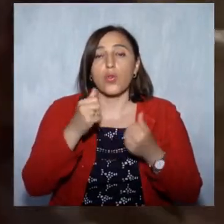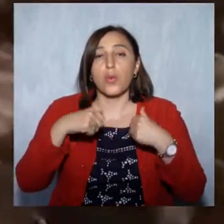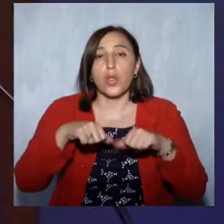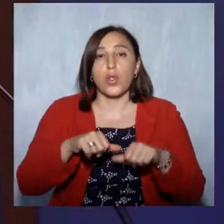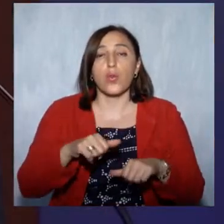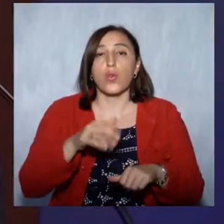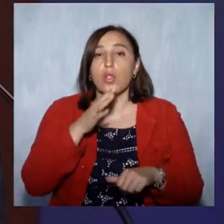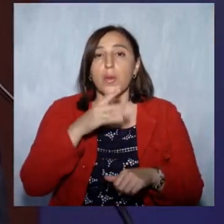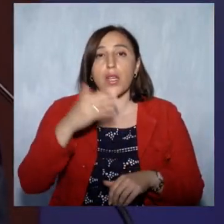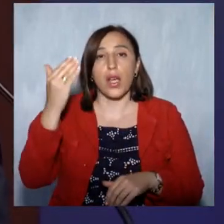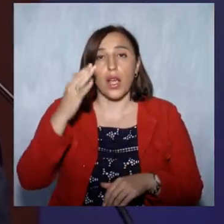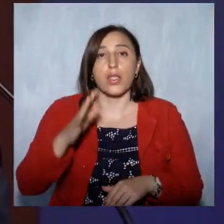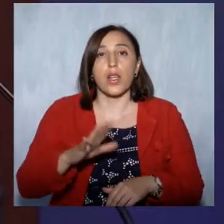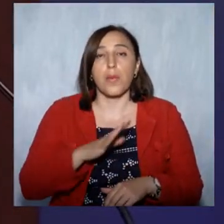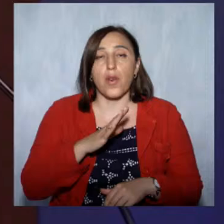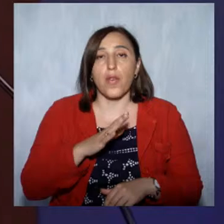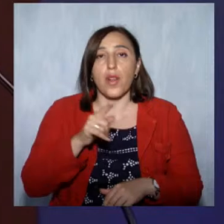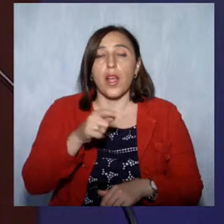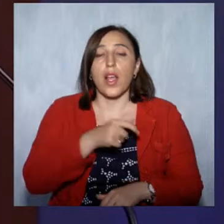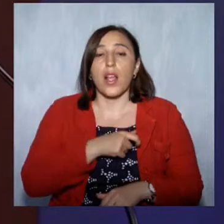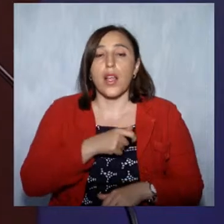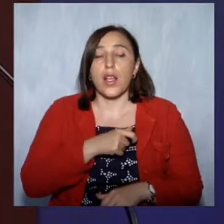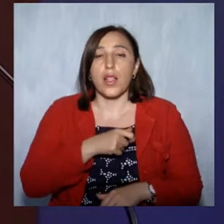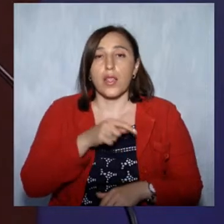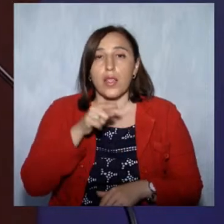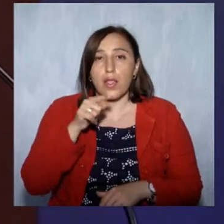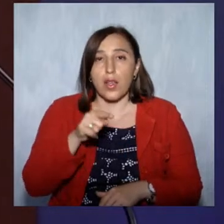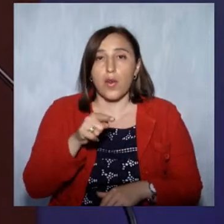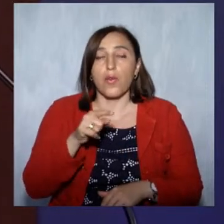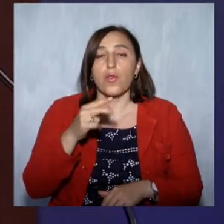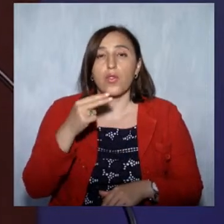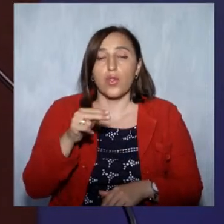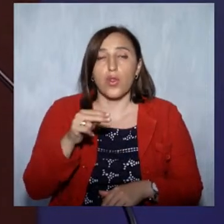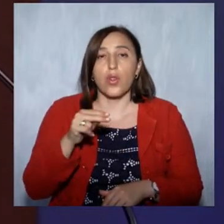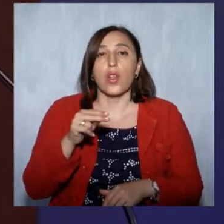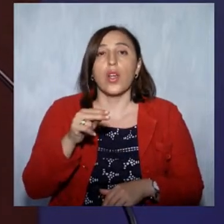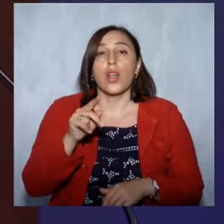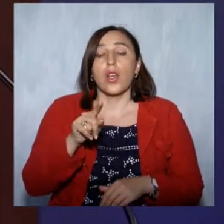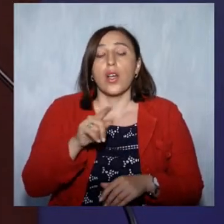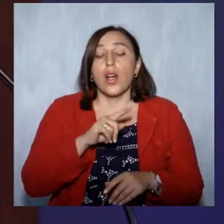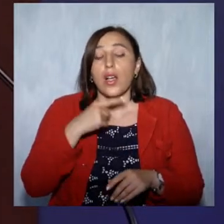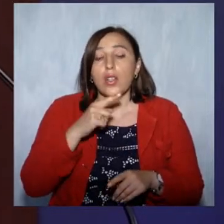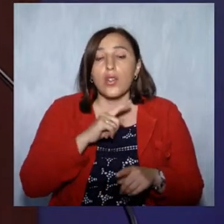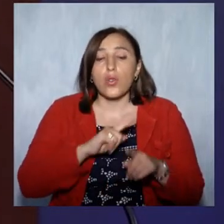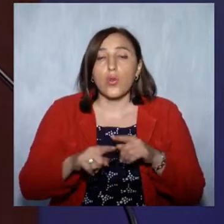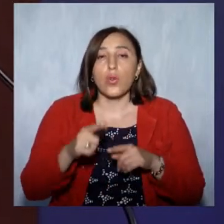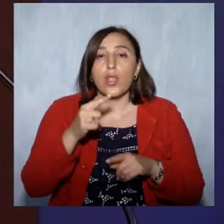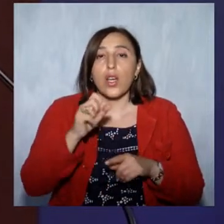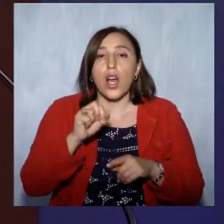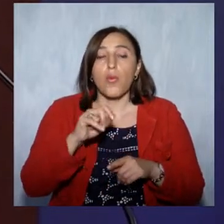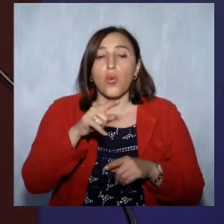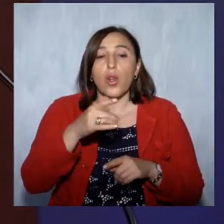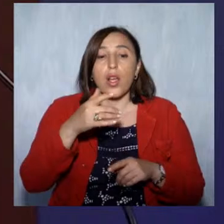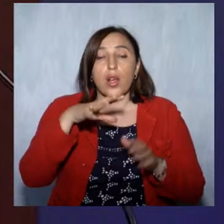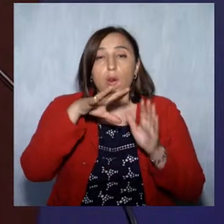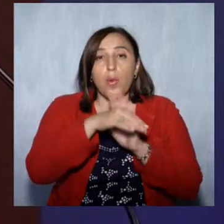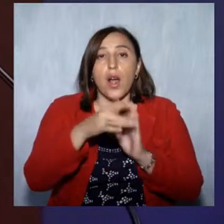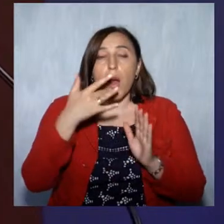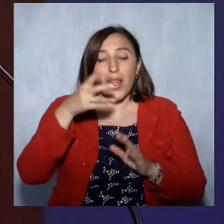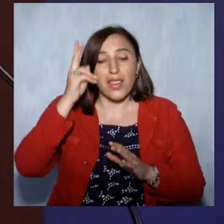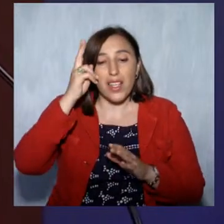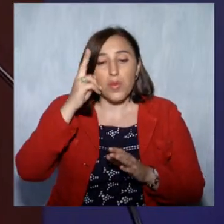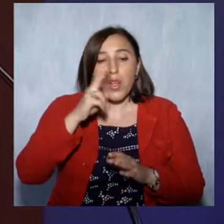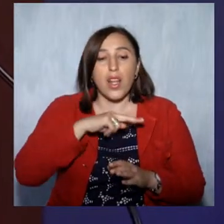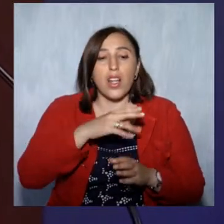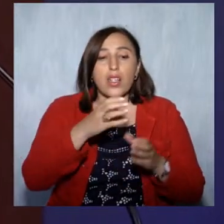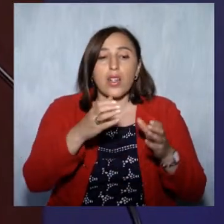հայտարարեց Պենտագոնի մամուլի խոսնակ Ջոն Քերբին։ Նախագահը հրահանգել է նվազեցնել Քաբուլում ամերիկյան դեսպանատան քաղաքացիական անձնակազմի